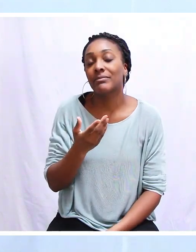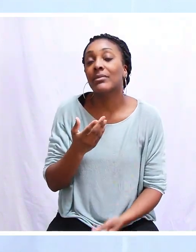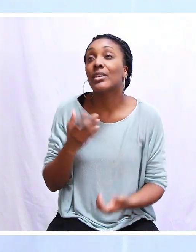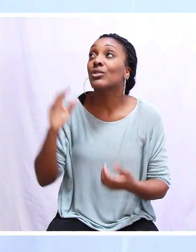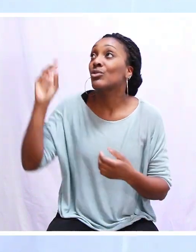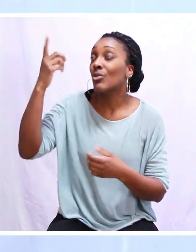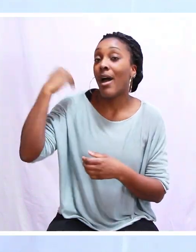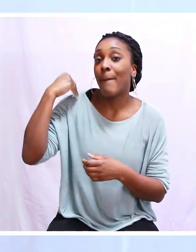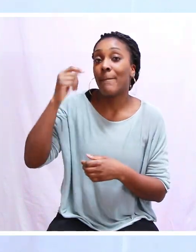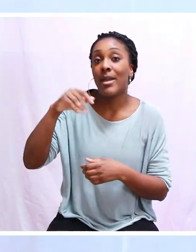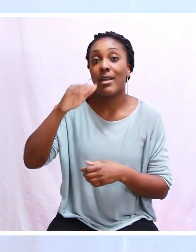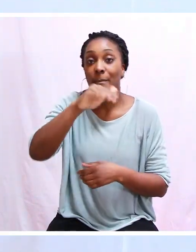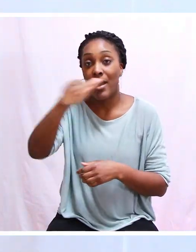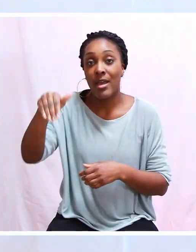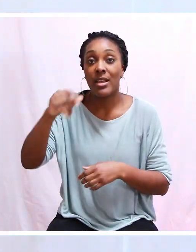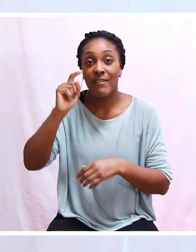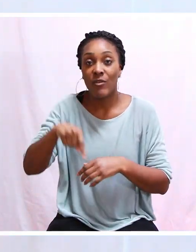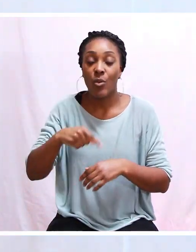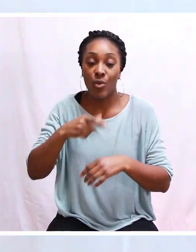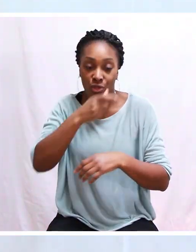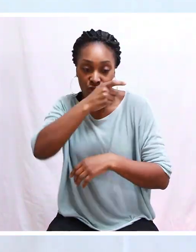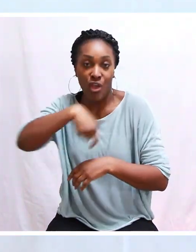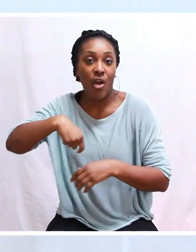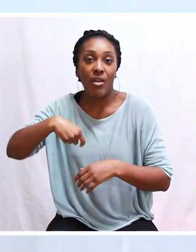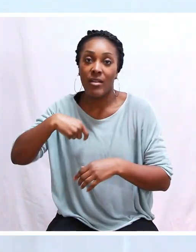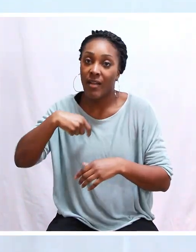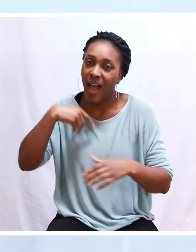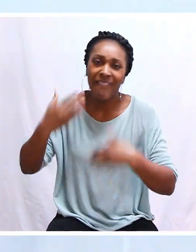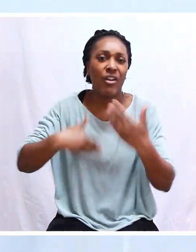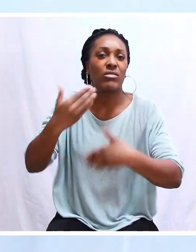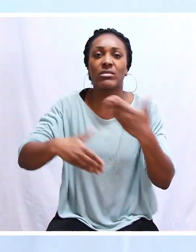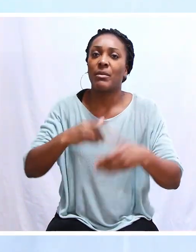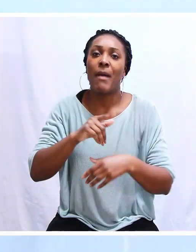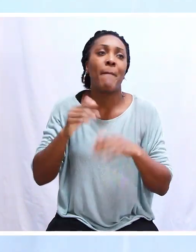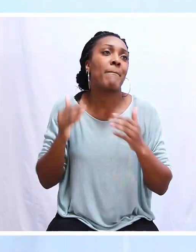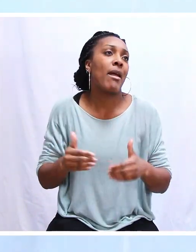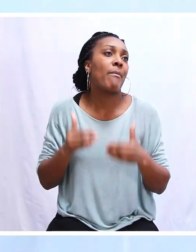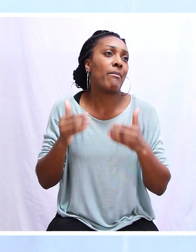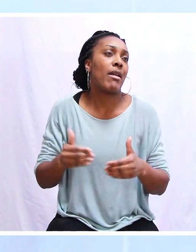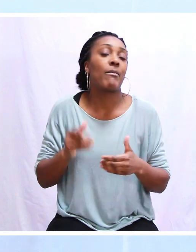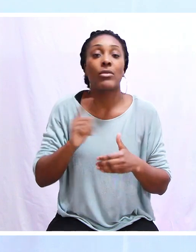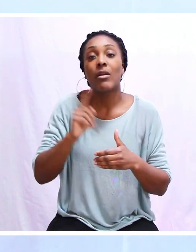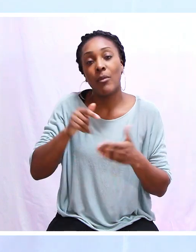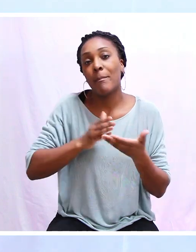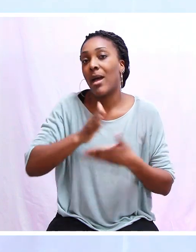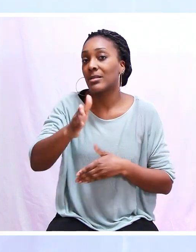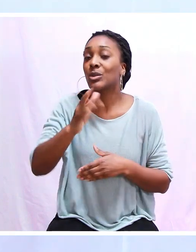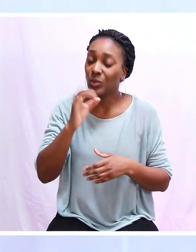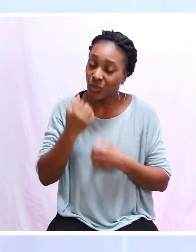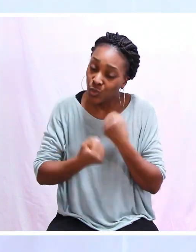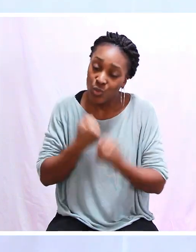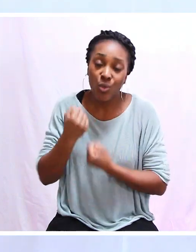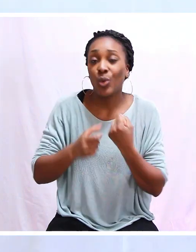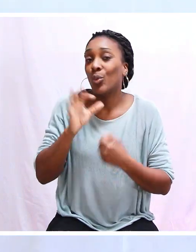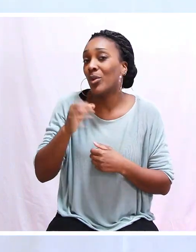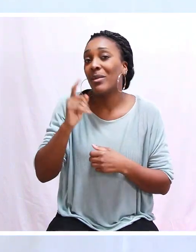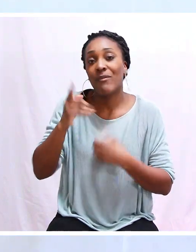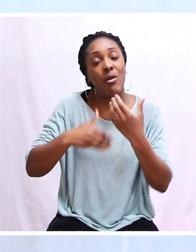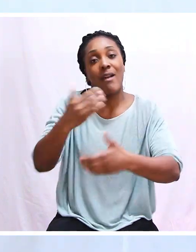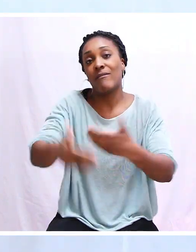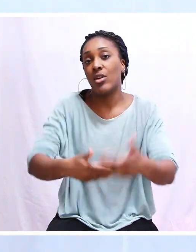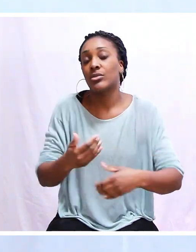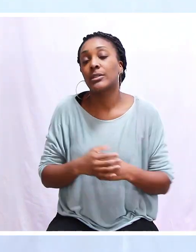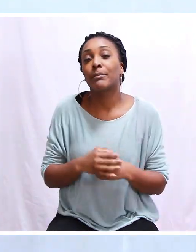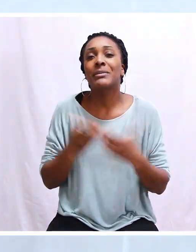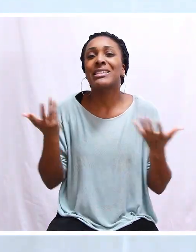Seigneur nous appelle à en sortir parce que c'est pas là où est le point d'arrivée, mais que c'est un passage qui est douloureux mais qui est aussi nécessaire.